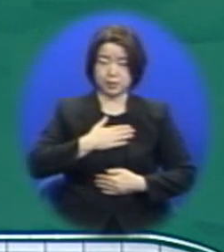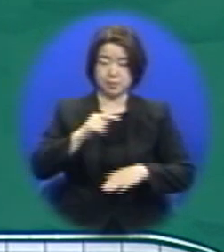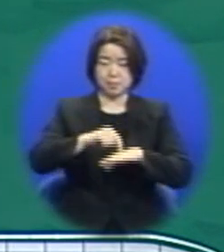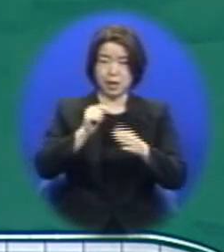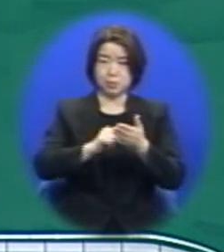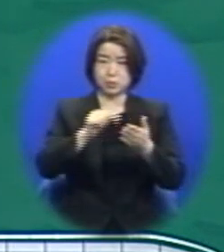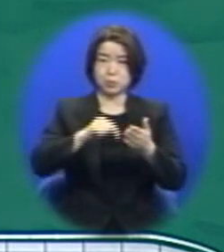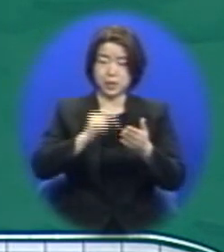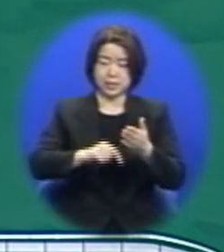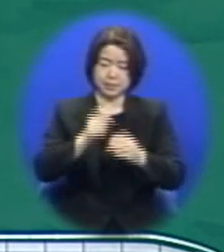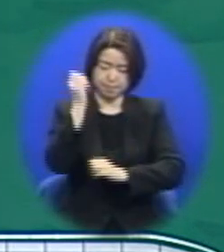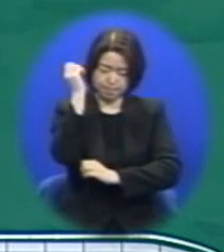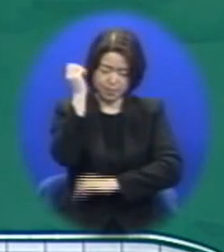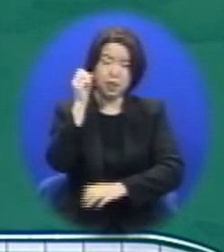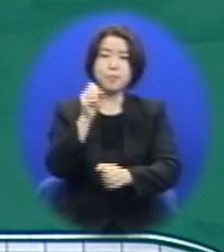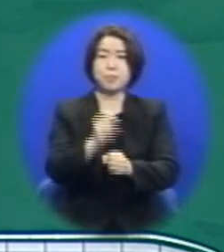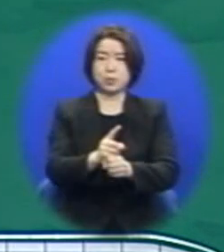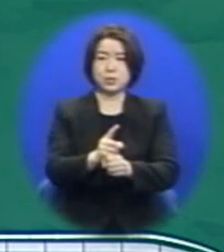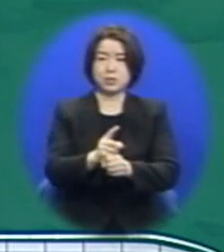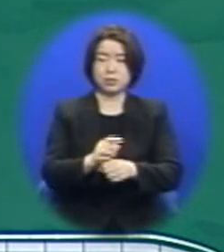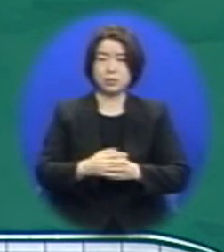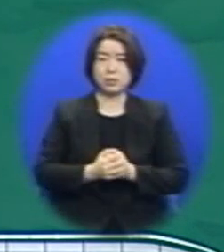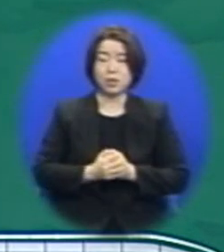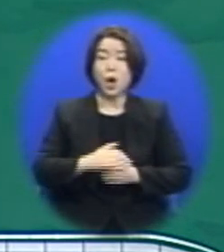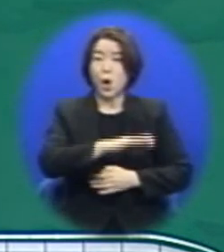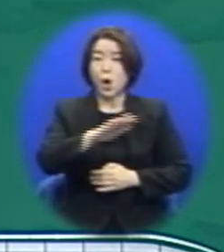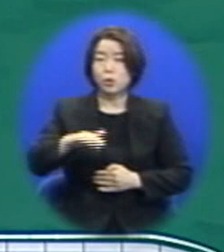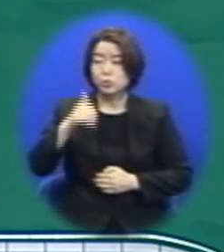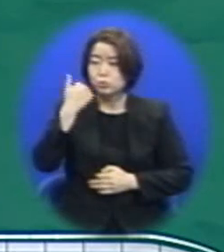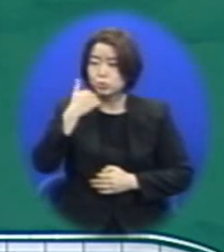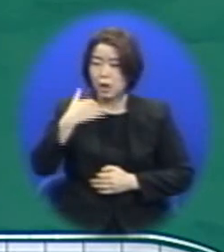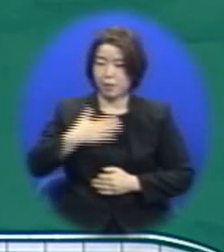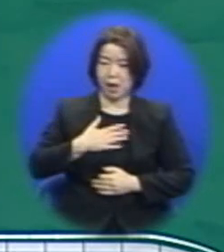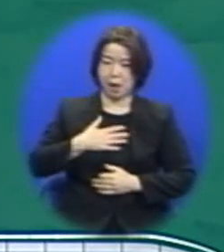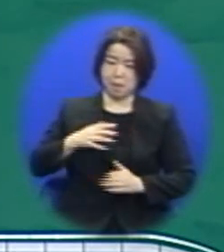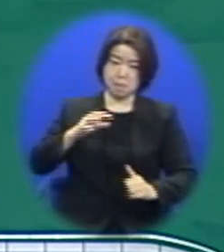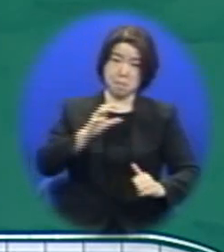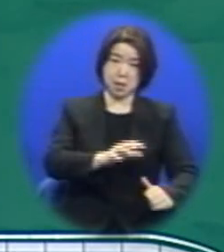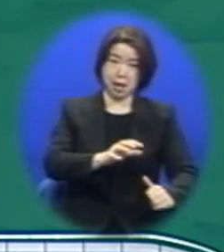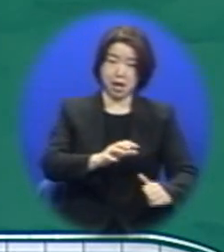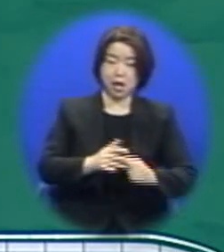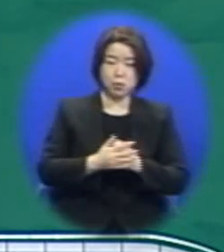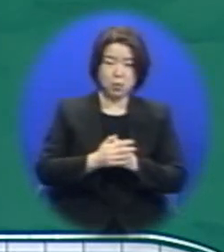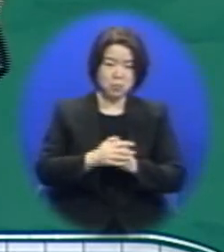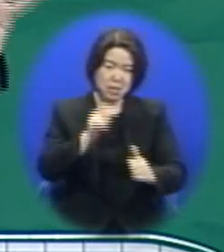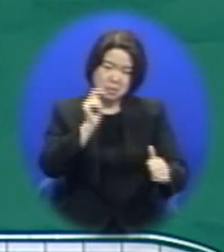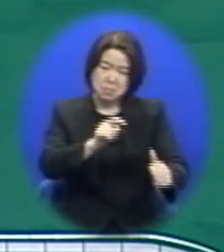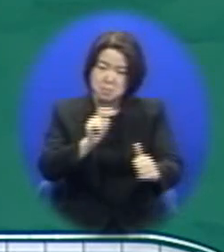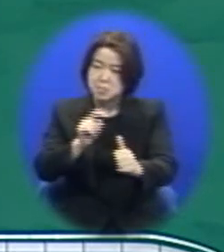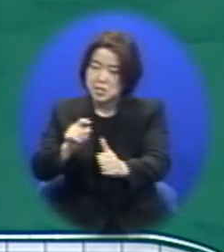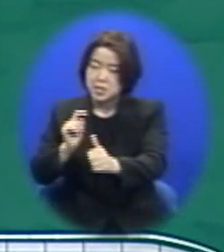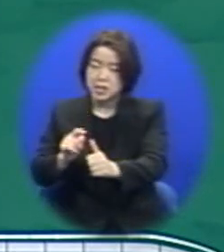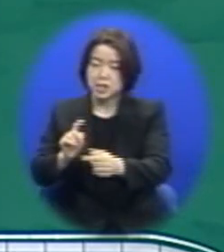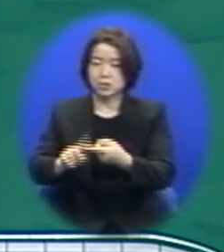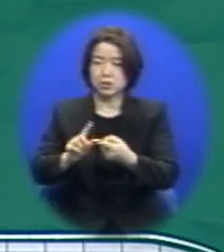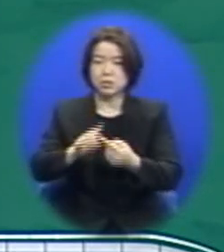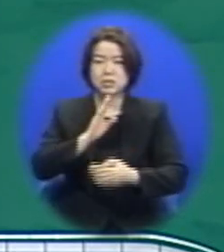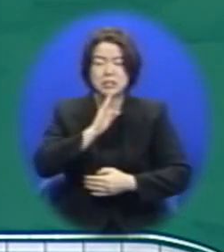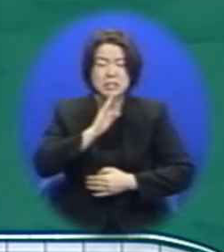거죠. 우리는 누가 우리를 지배하고 이래라 저래라 시키는 것을 극도로